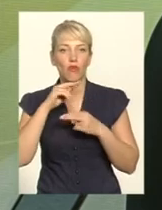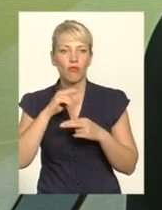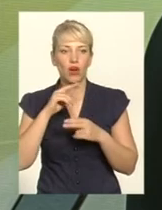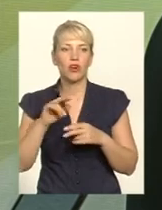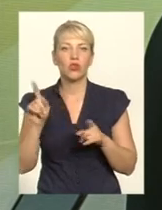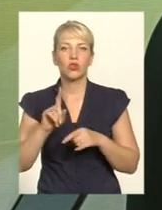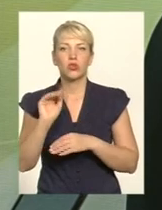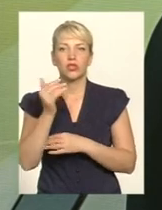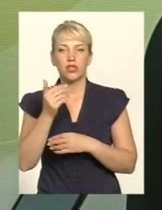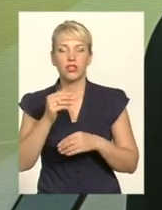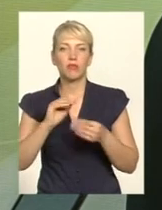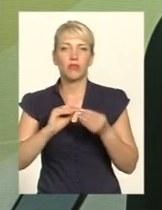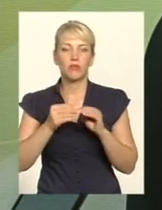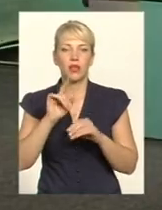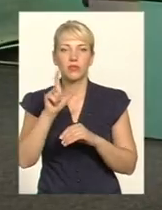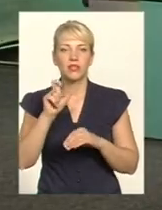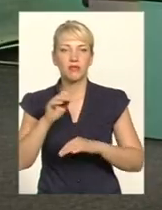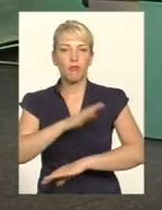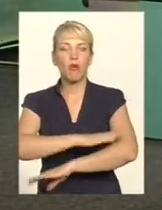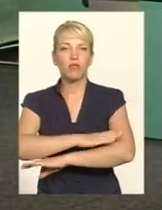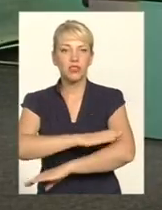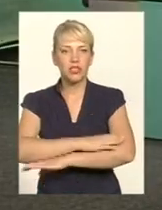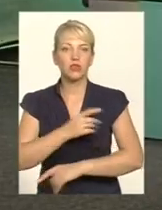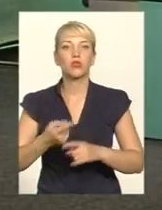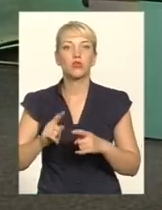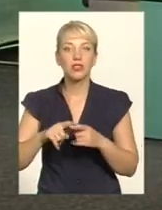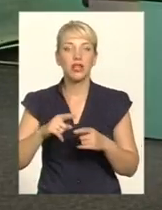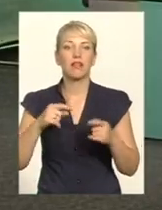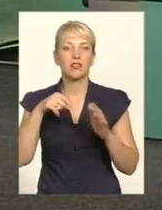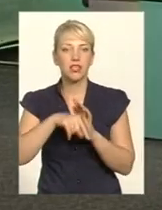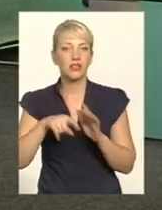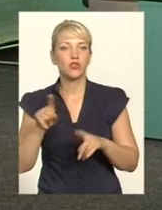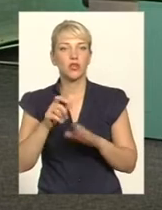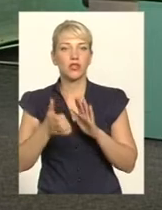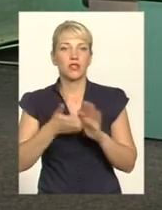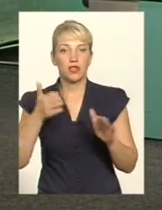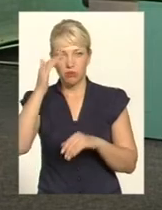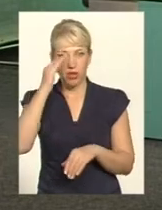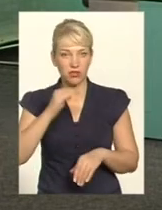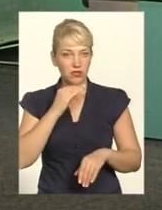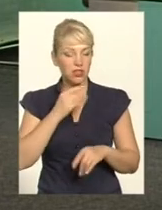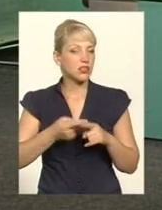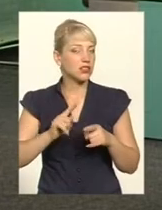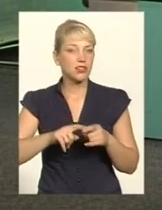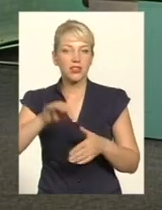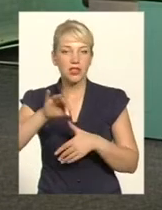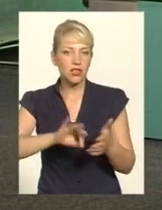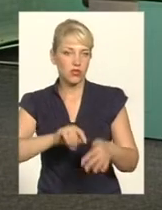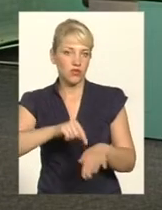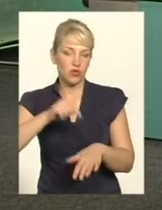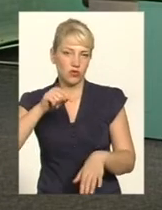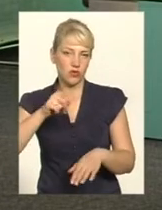з поведінкою, для мене це головний індикатор того, що в житті дитини відсутній батько. Це зразу відзеркалення, зразу все